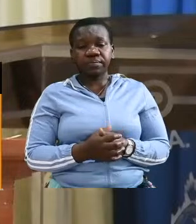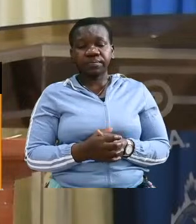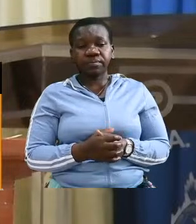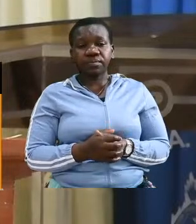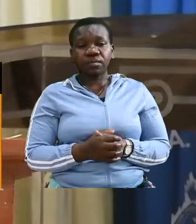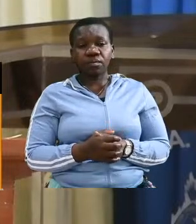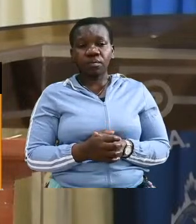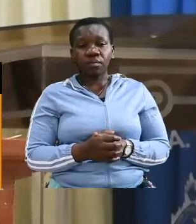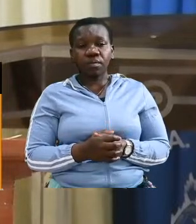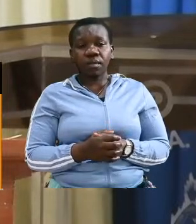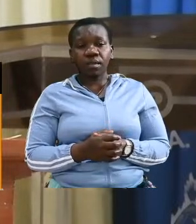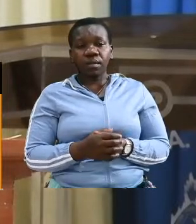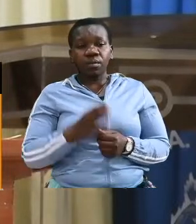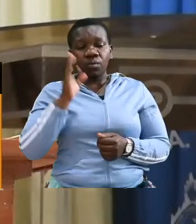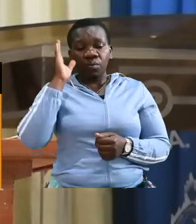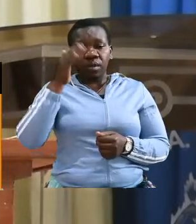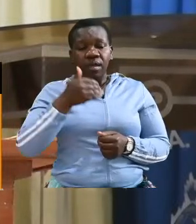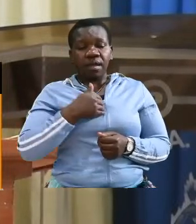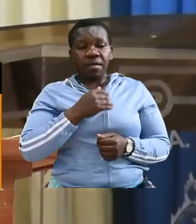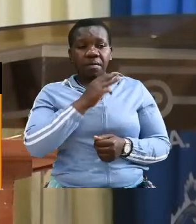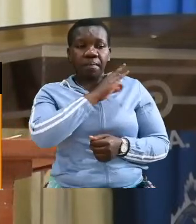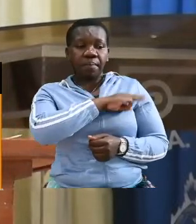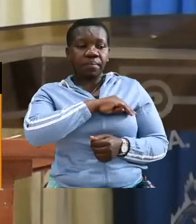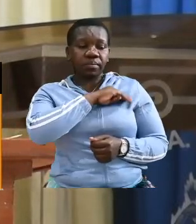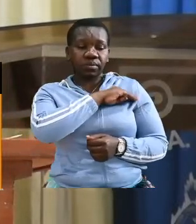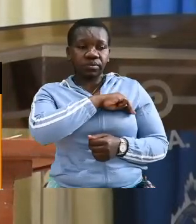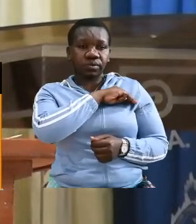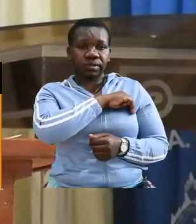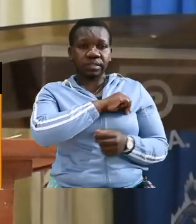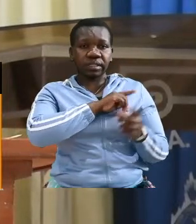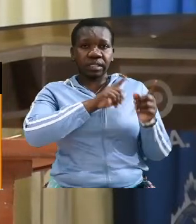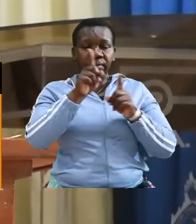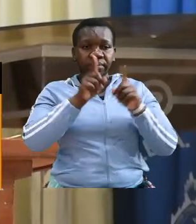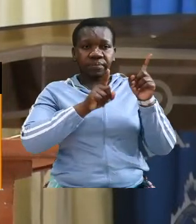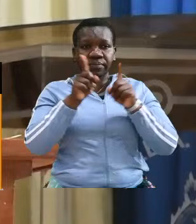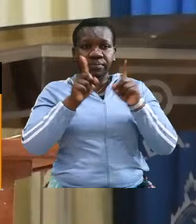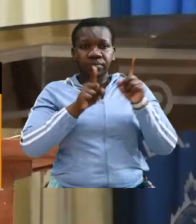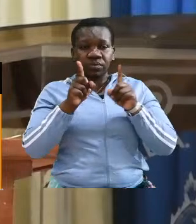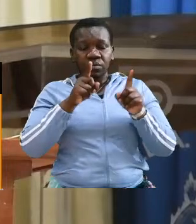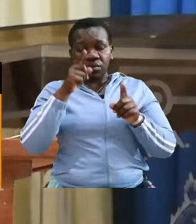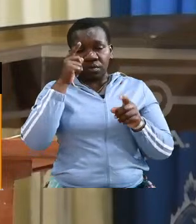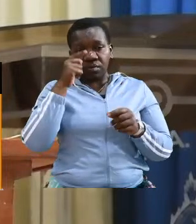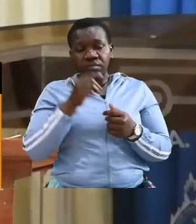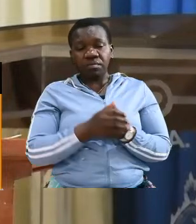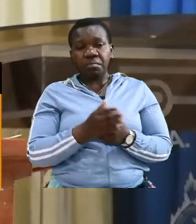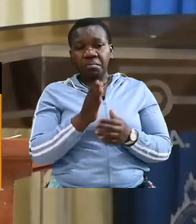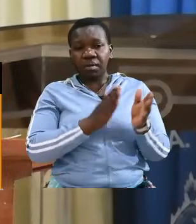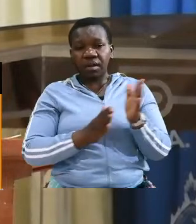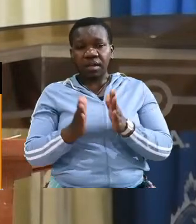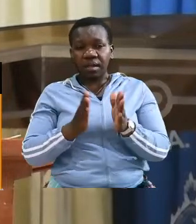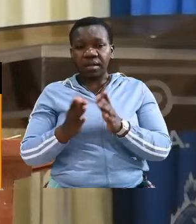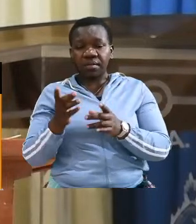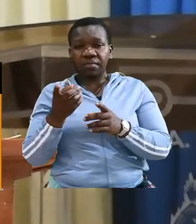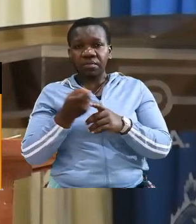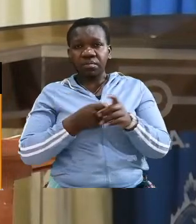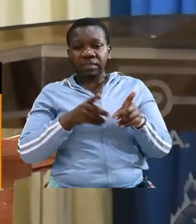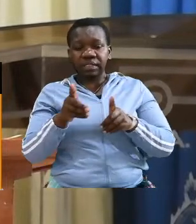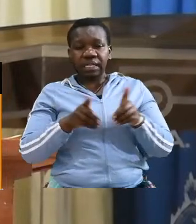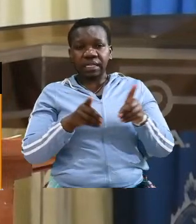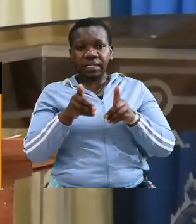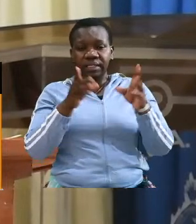Kutakuwa na national camp ya Church School Children ambayo imepangwa na director wa Children